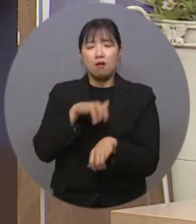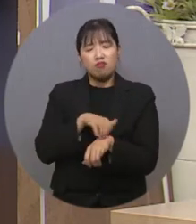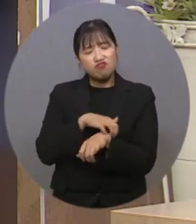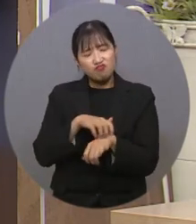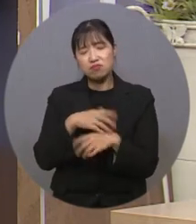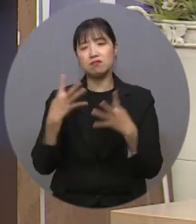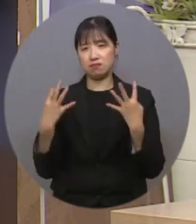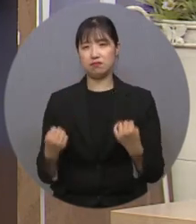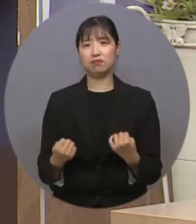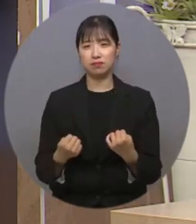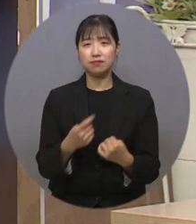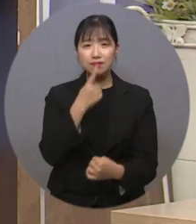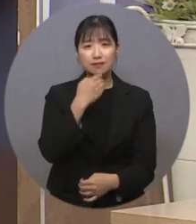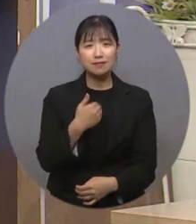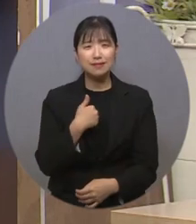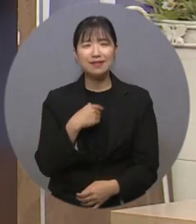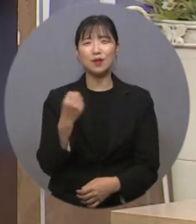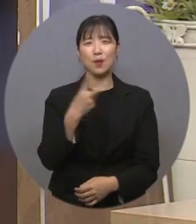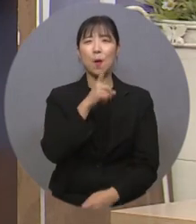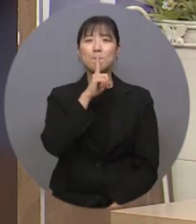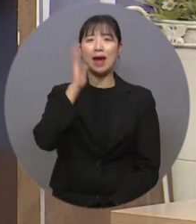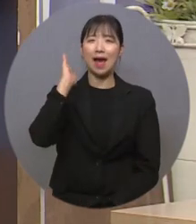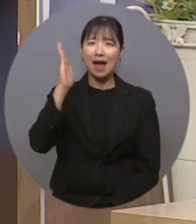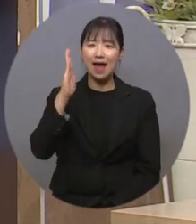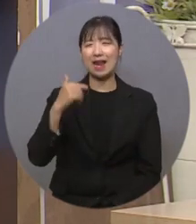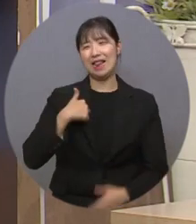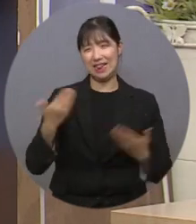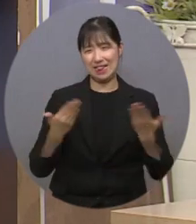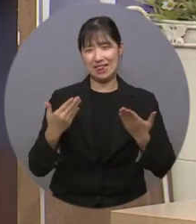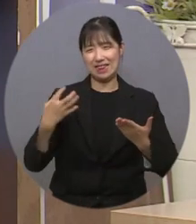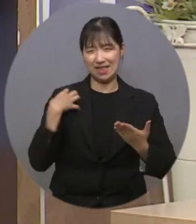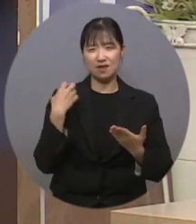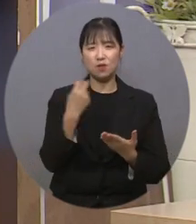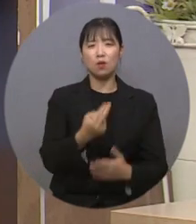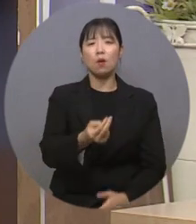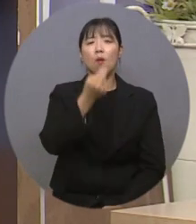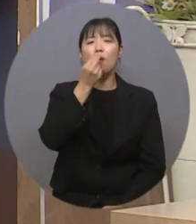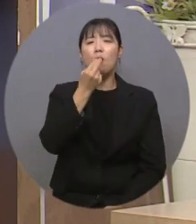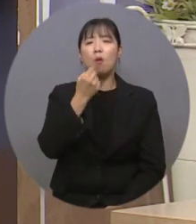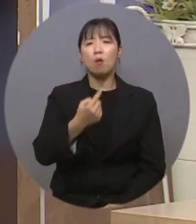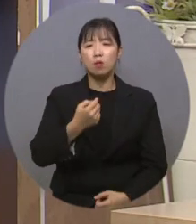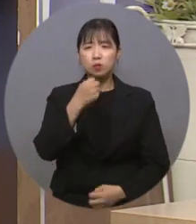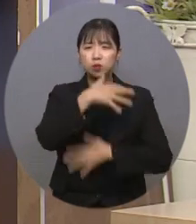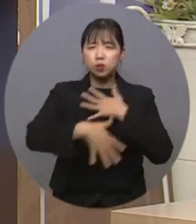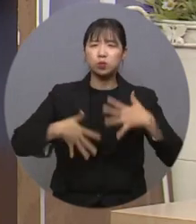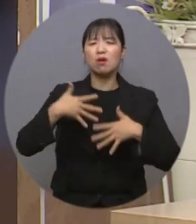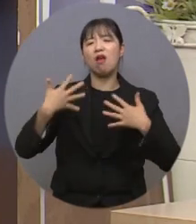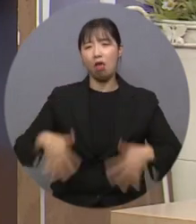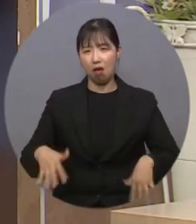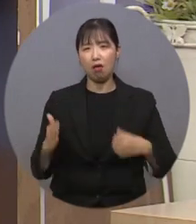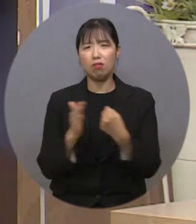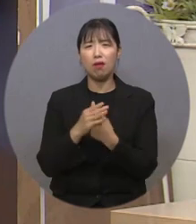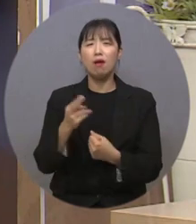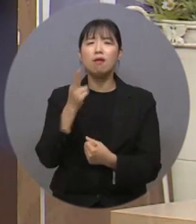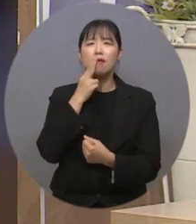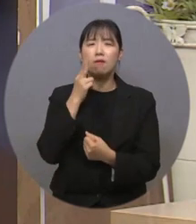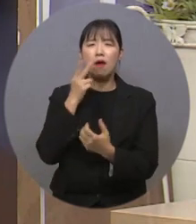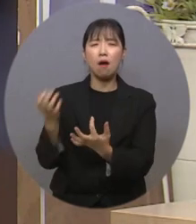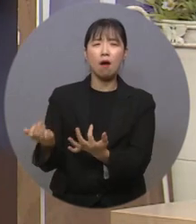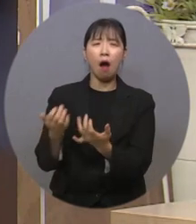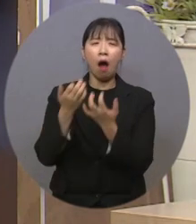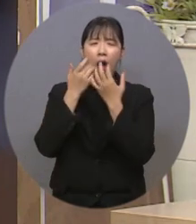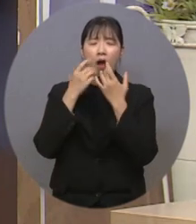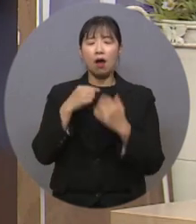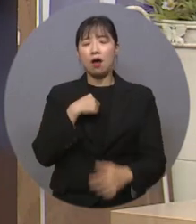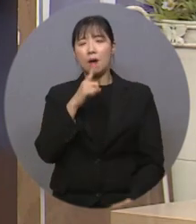아니거든요. 제가 또 말하는 직업이기도 하지만 또 호흡기가 굉장히 약하다 보니까 조금만 담배 냄새를